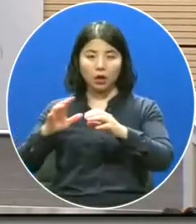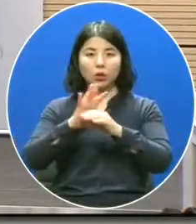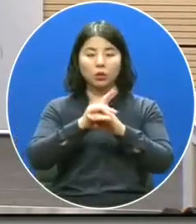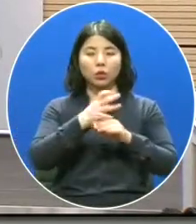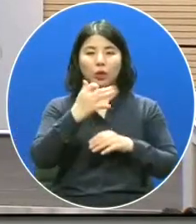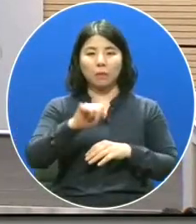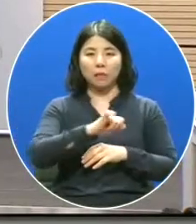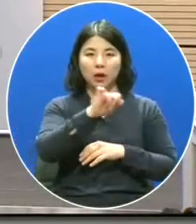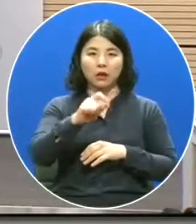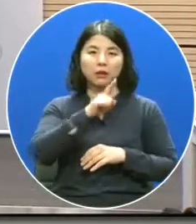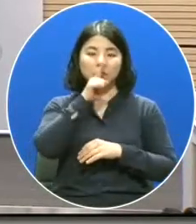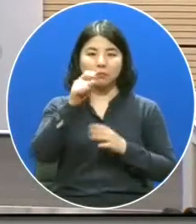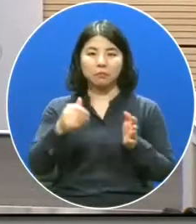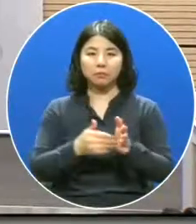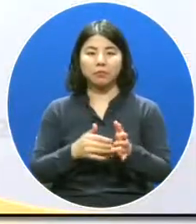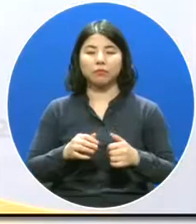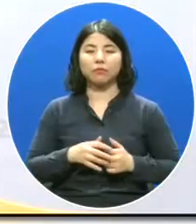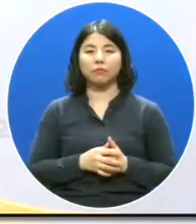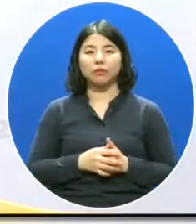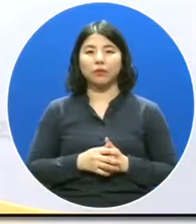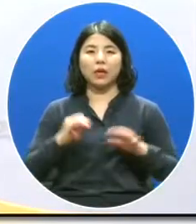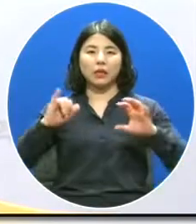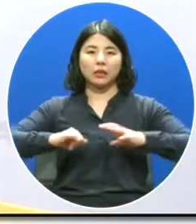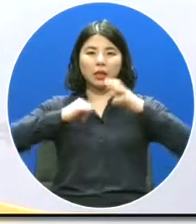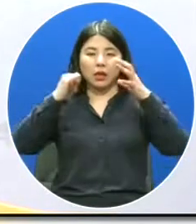국가들에서는 코로나 바이러스라고 쓰고 있는데요.